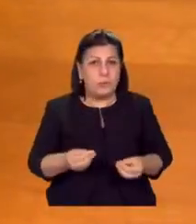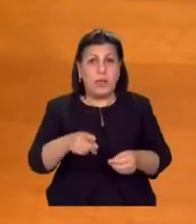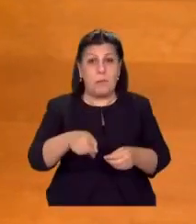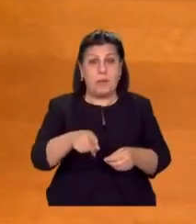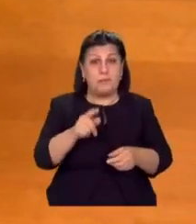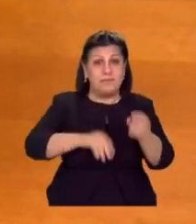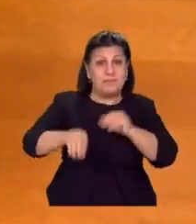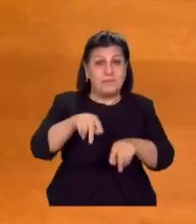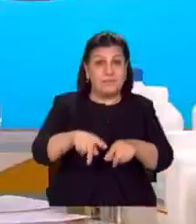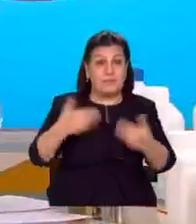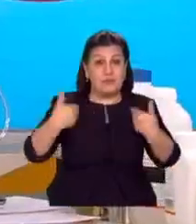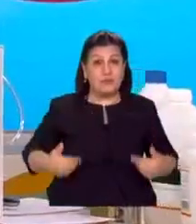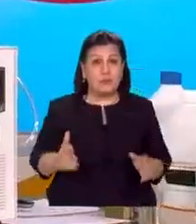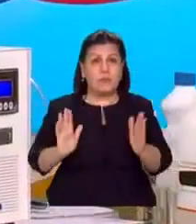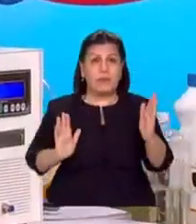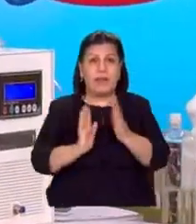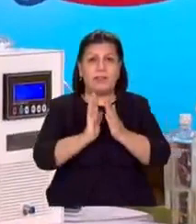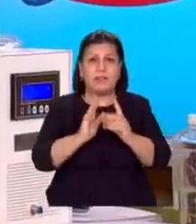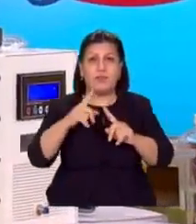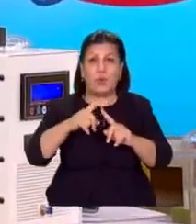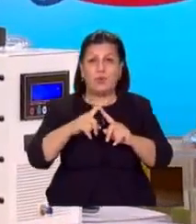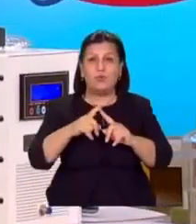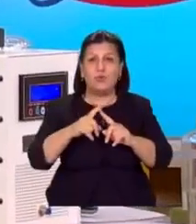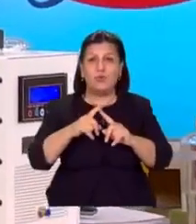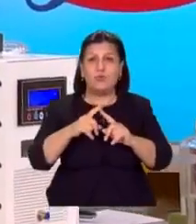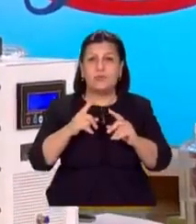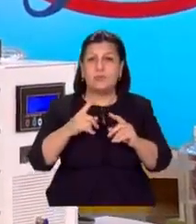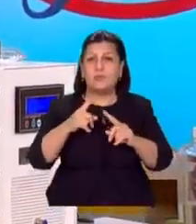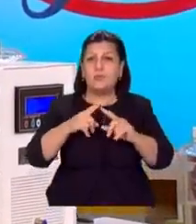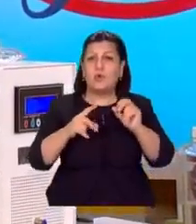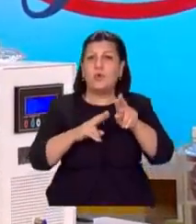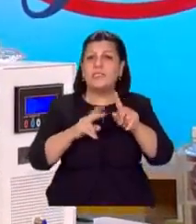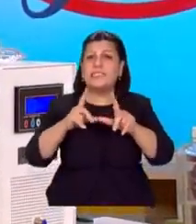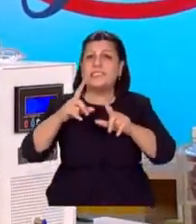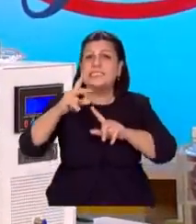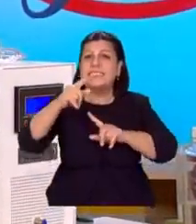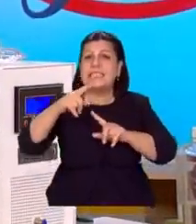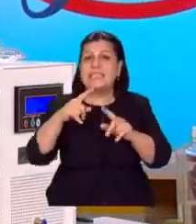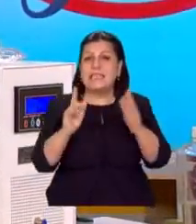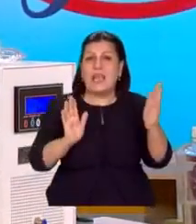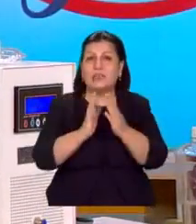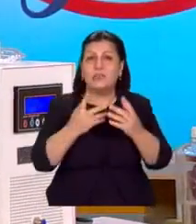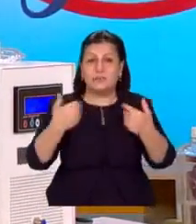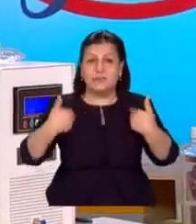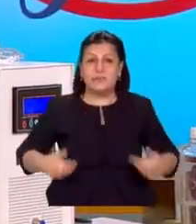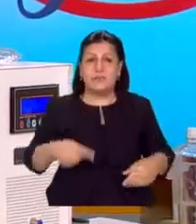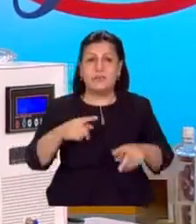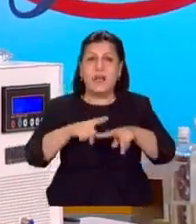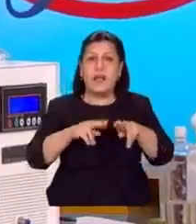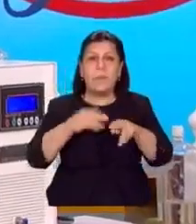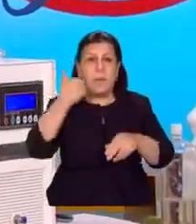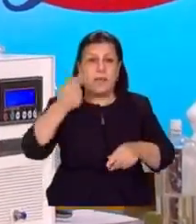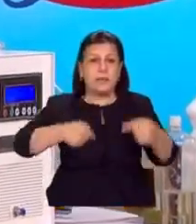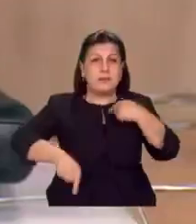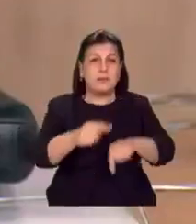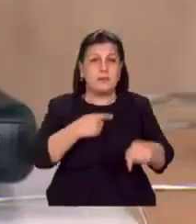klozetin vücudumuza karşı toksik etkisi de yok ve vücudumuzun da kendisi akyuvarları aracılığıyla da